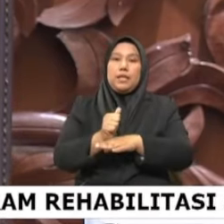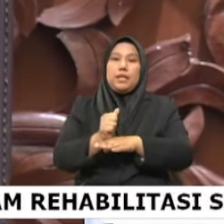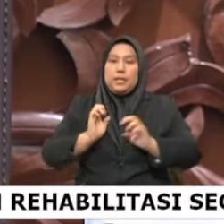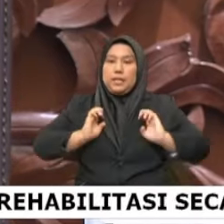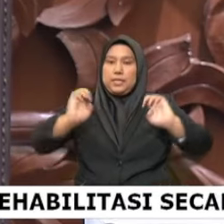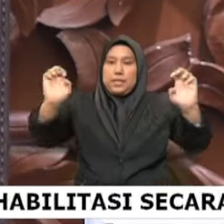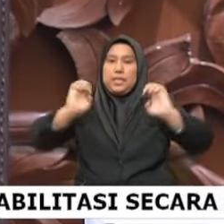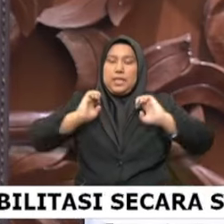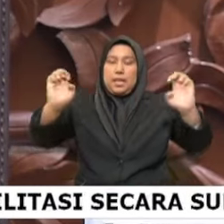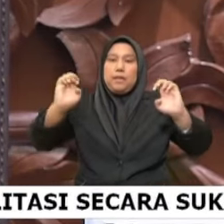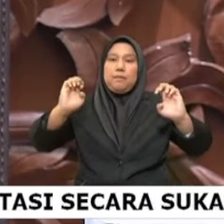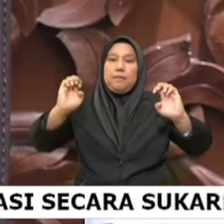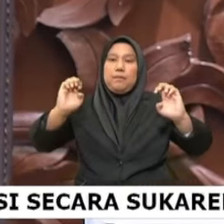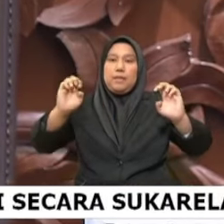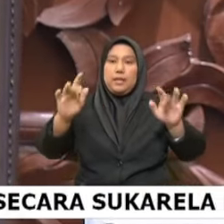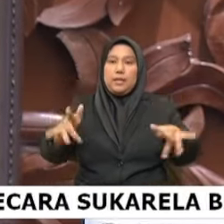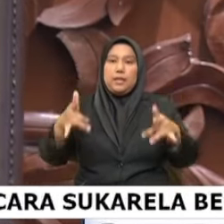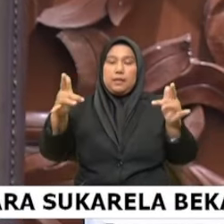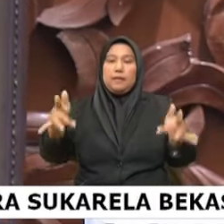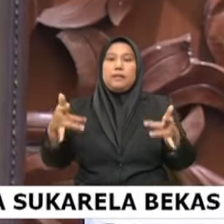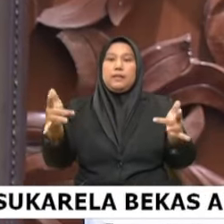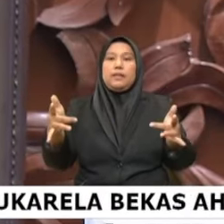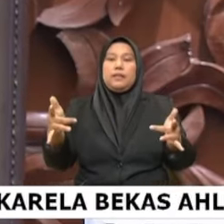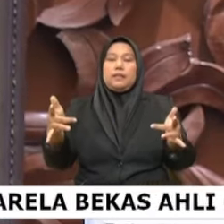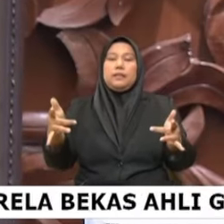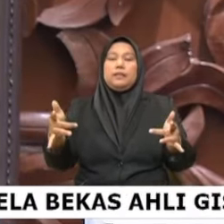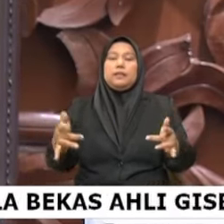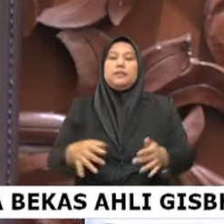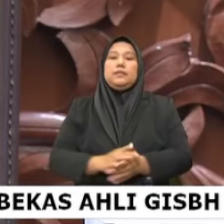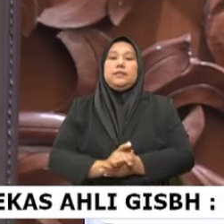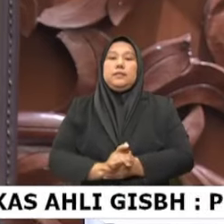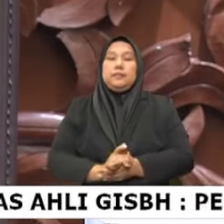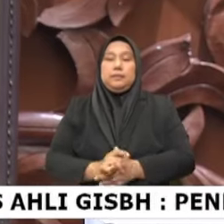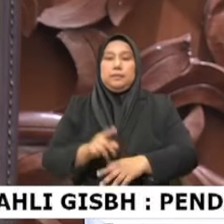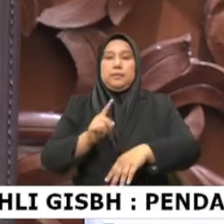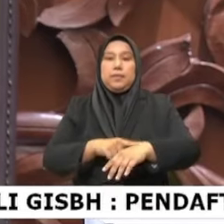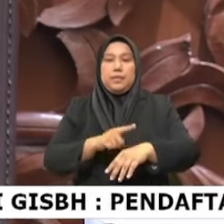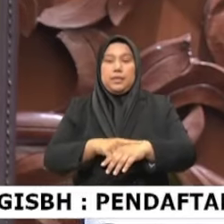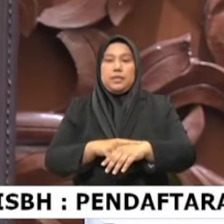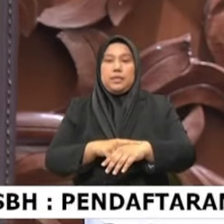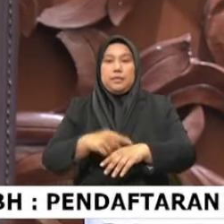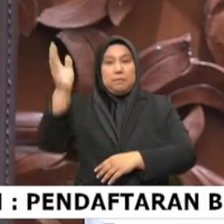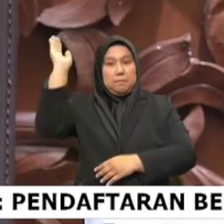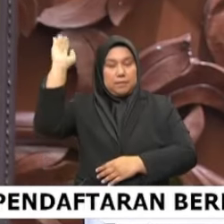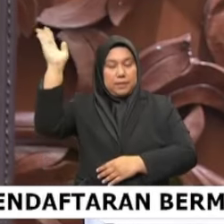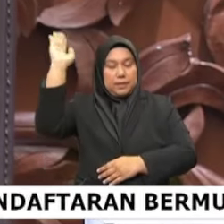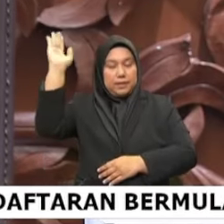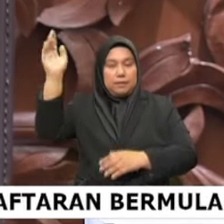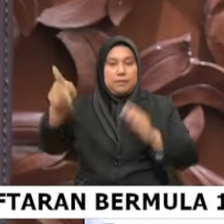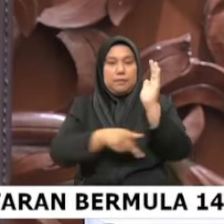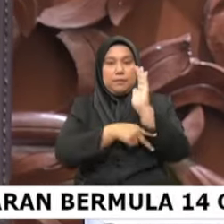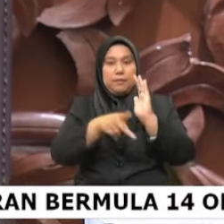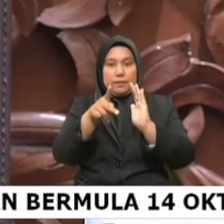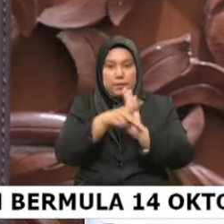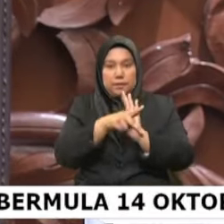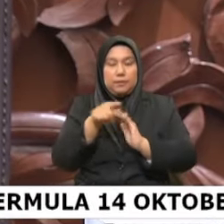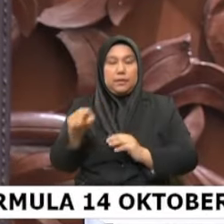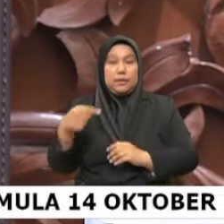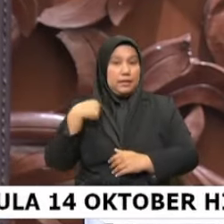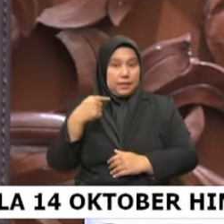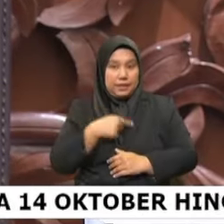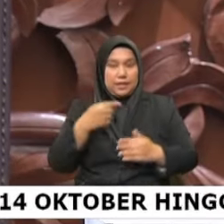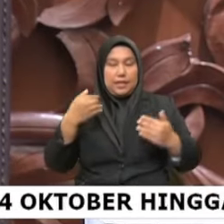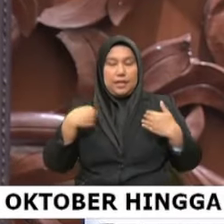atau X-break sewaktu persidangan Parlimen bermula hari ini. Kita ada gym dan juga kita ada macam-macam di belakang